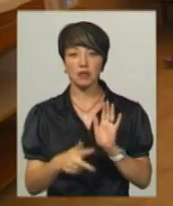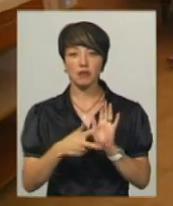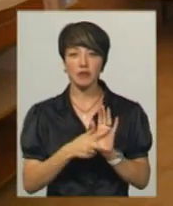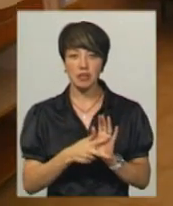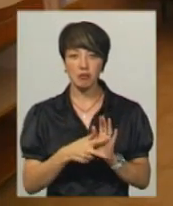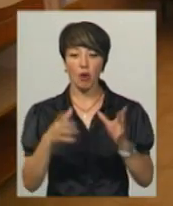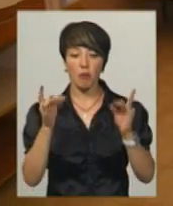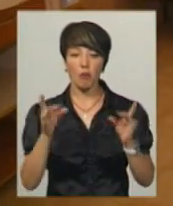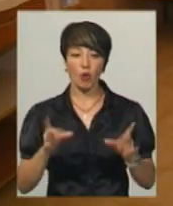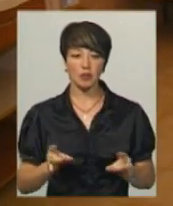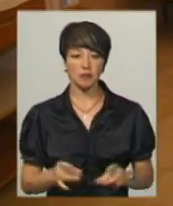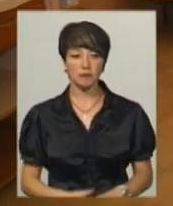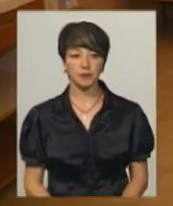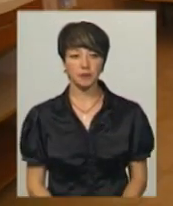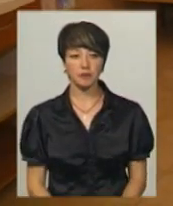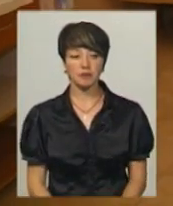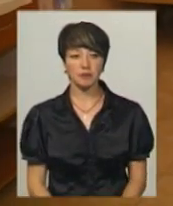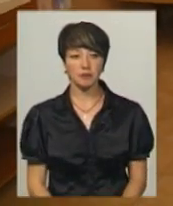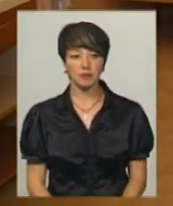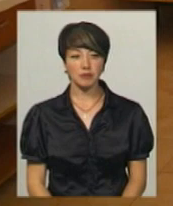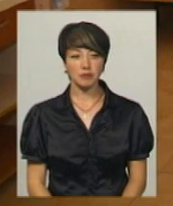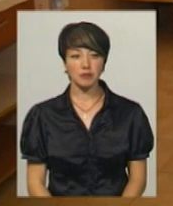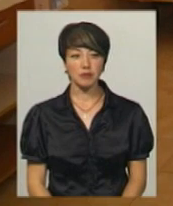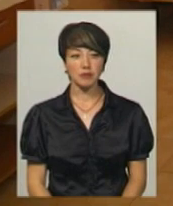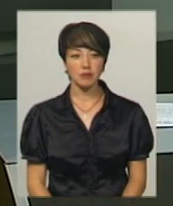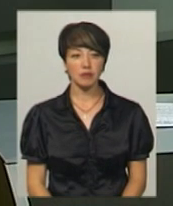1888 боксів. Тетяна Ворожцова, Олександр Горішевський. Новини.